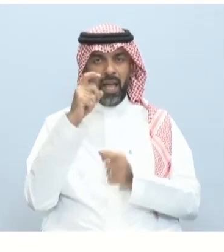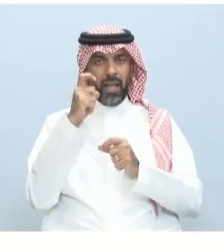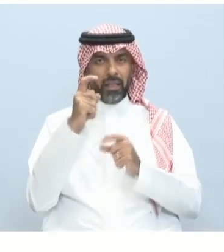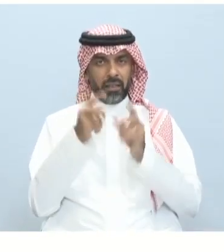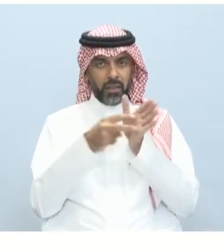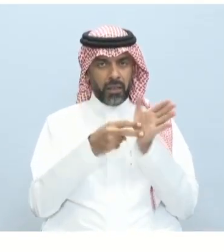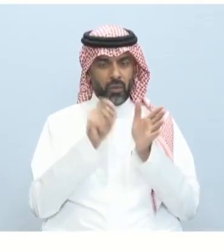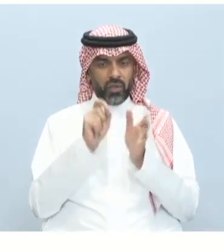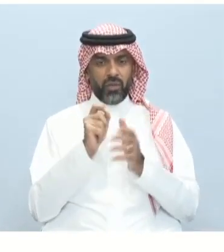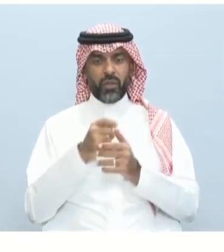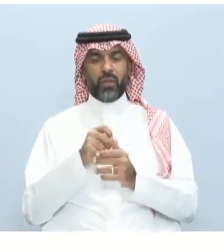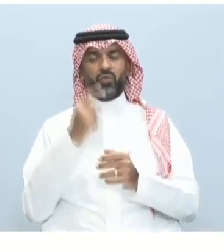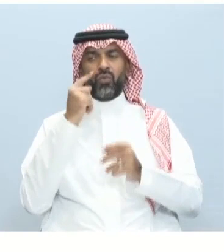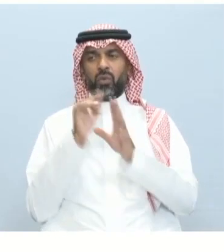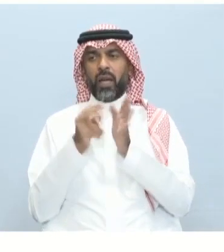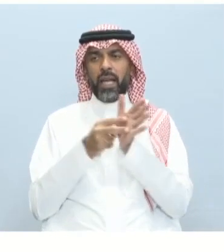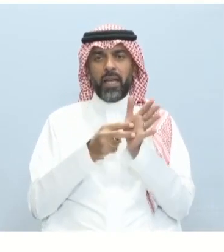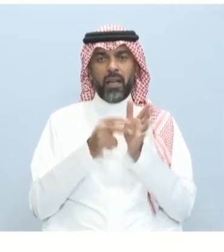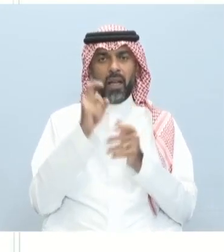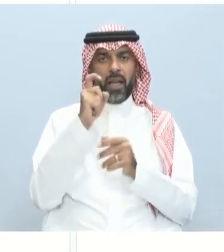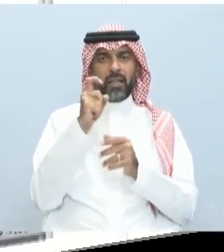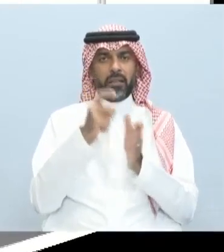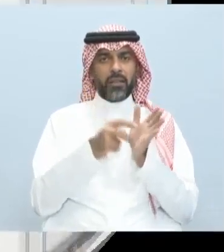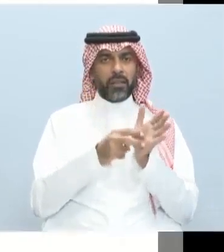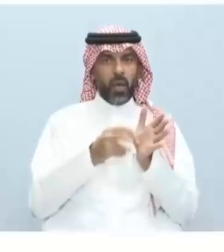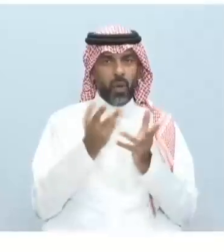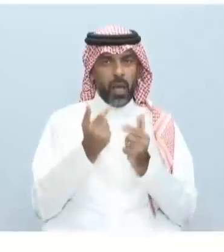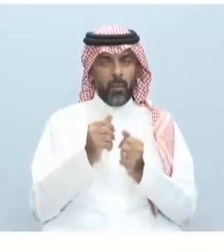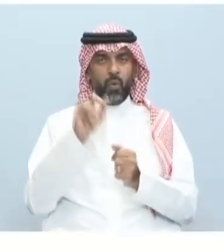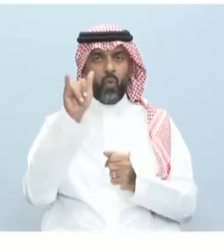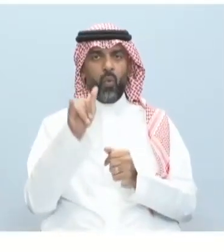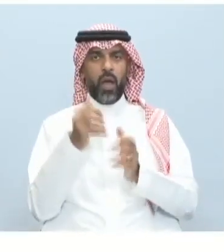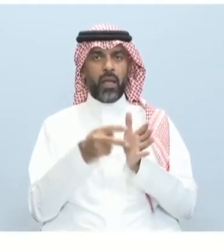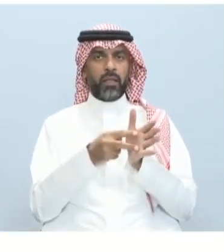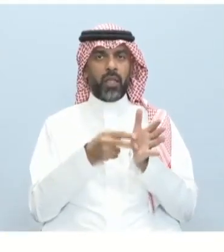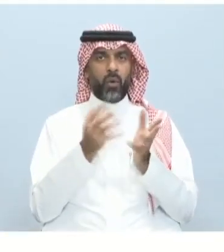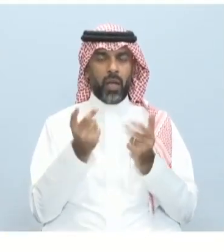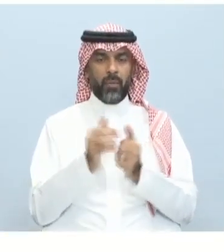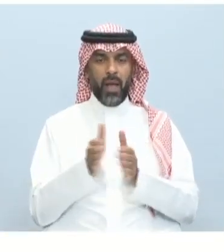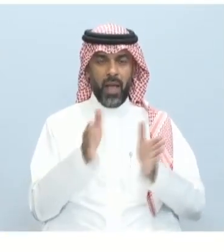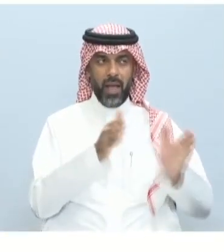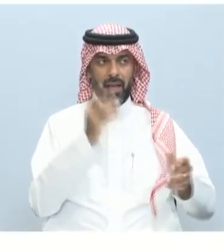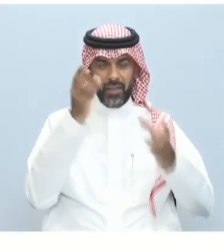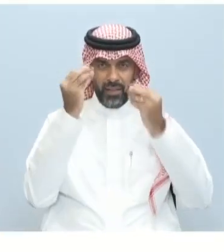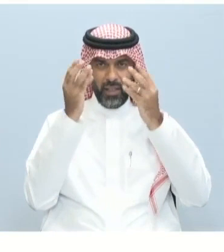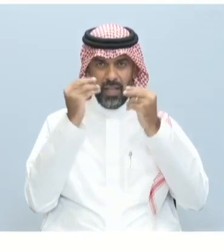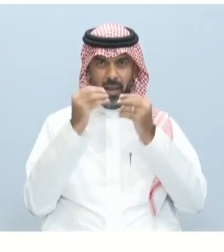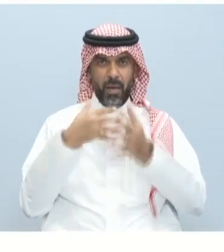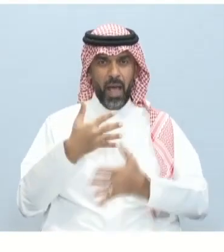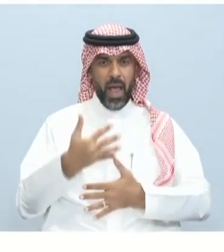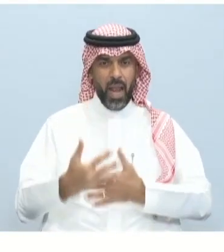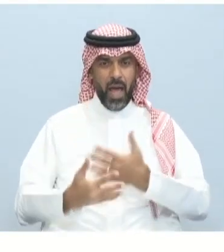الإحداثيات الإكس والواي. أيضا سنتعلم الحركة